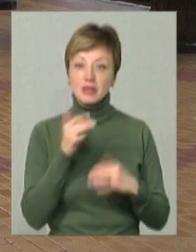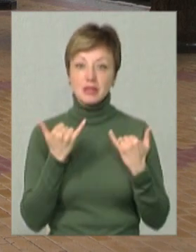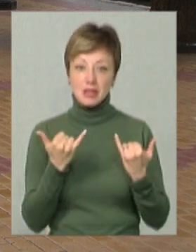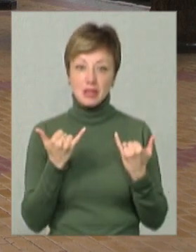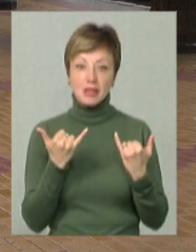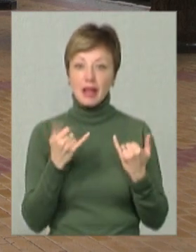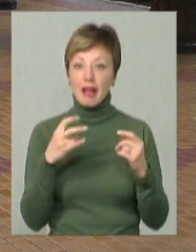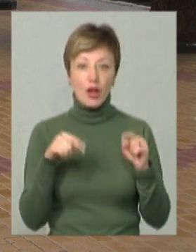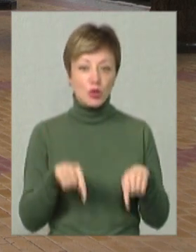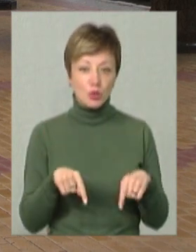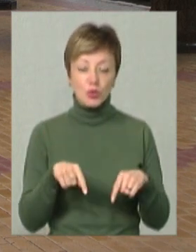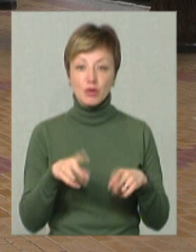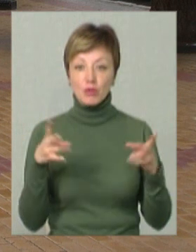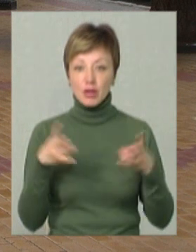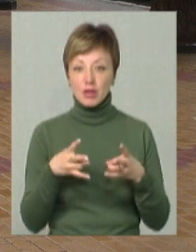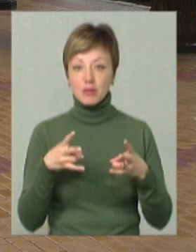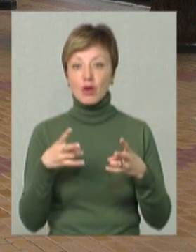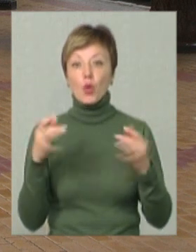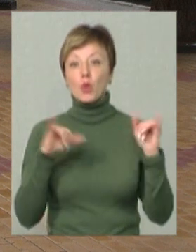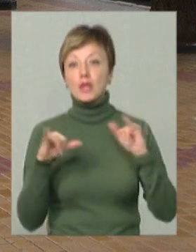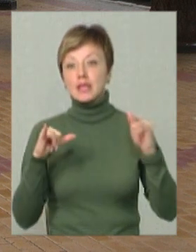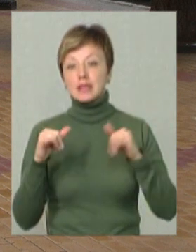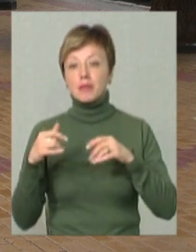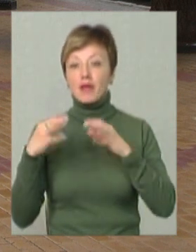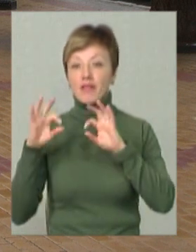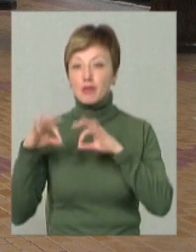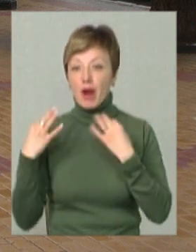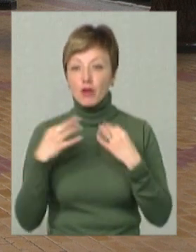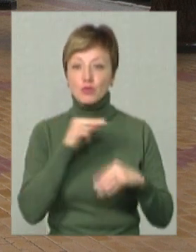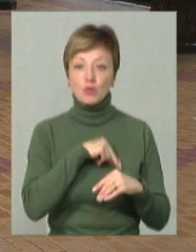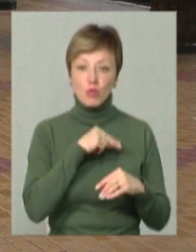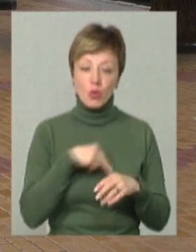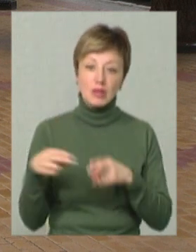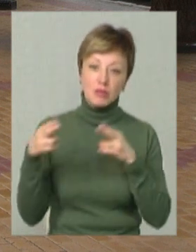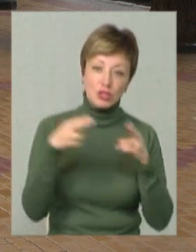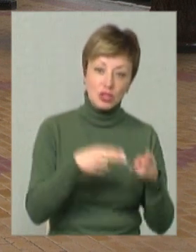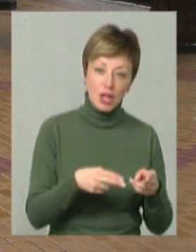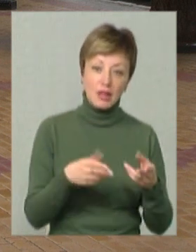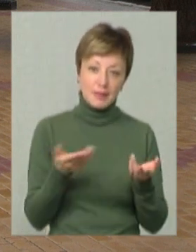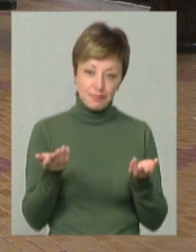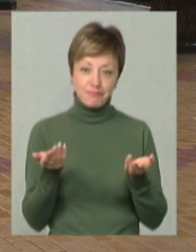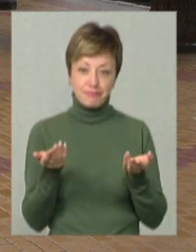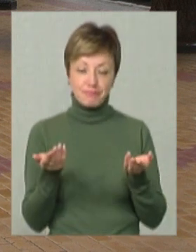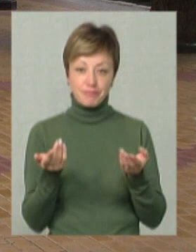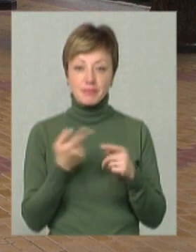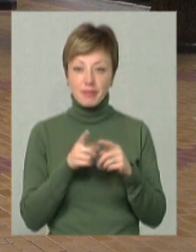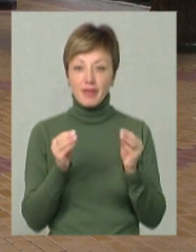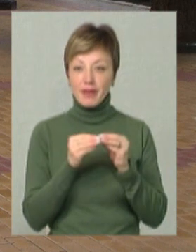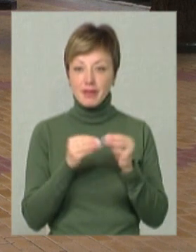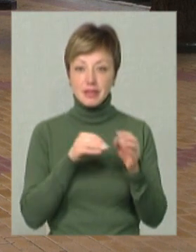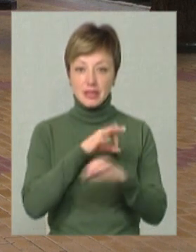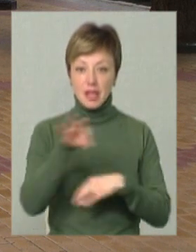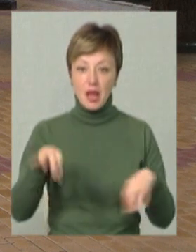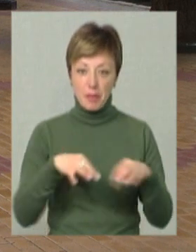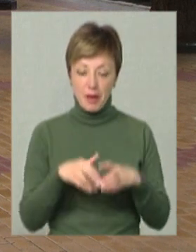зараз не тут саме, йому потрібно звідкись там відпрашуватися з роботи і приїжджати. Ну, тобто це одна і та ж